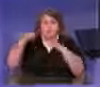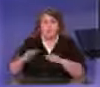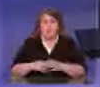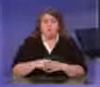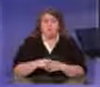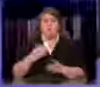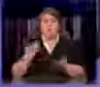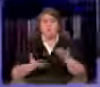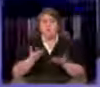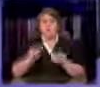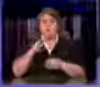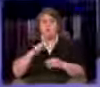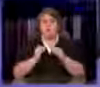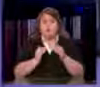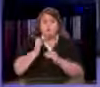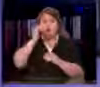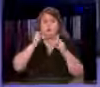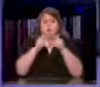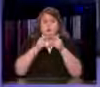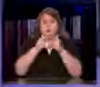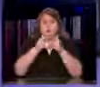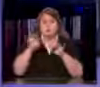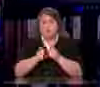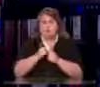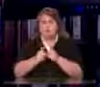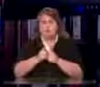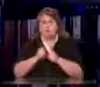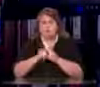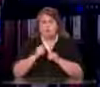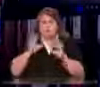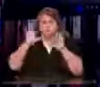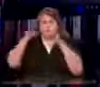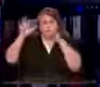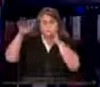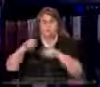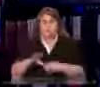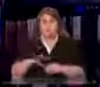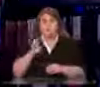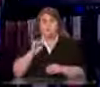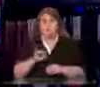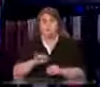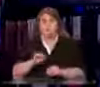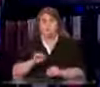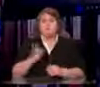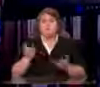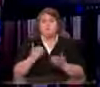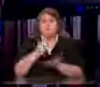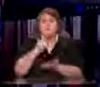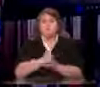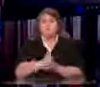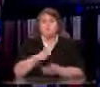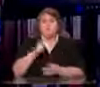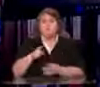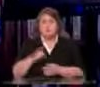Или для повышения точности измерений для каждого склона. И самое главное,